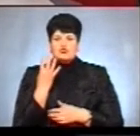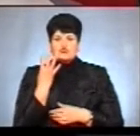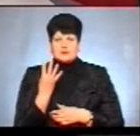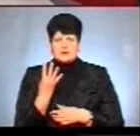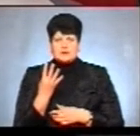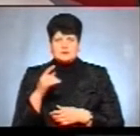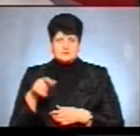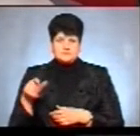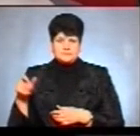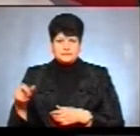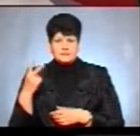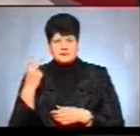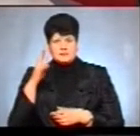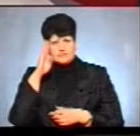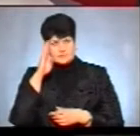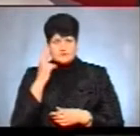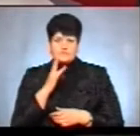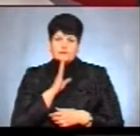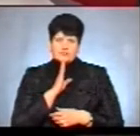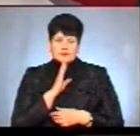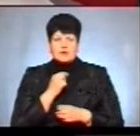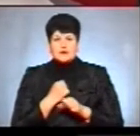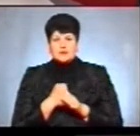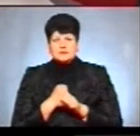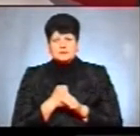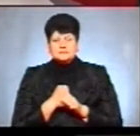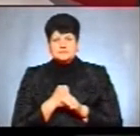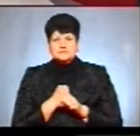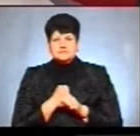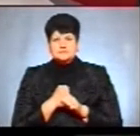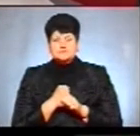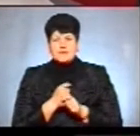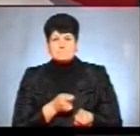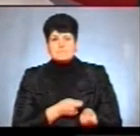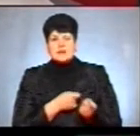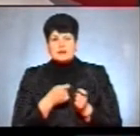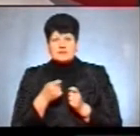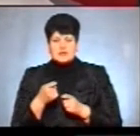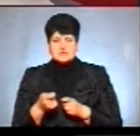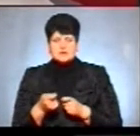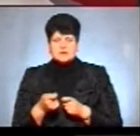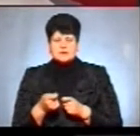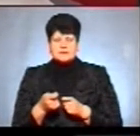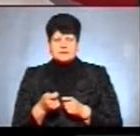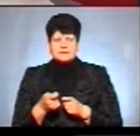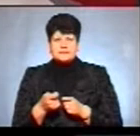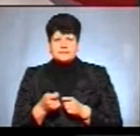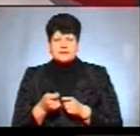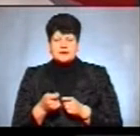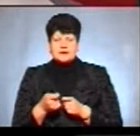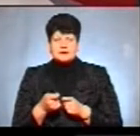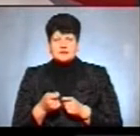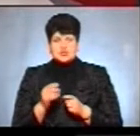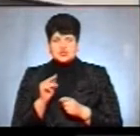2 чоловіки і 2 жінки, які здійснювали перевезення незаконно зібраної цибулі